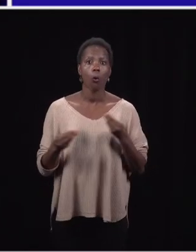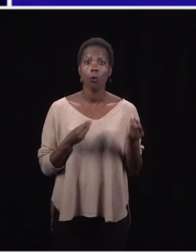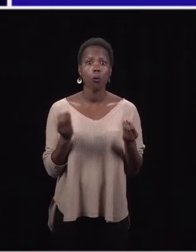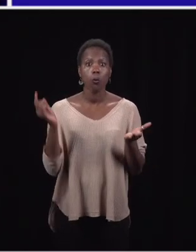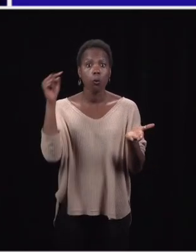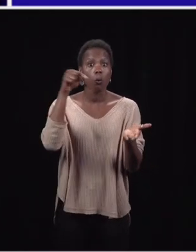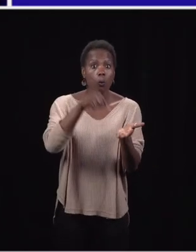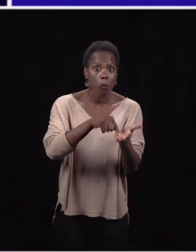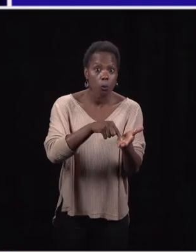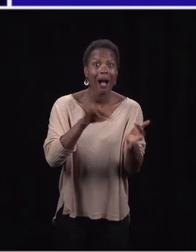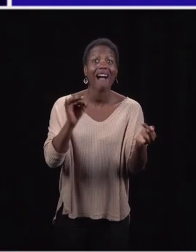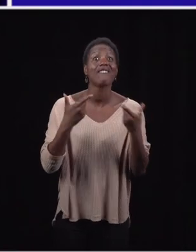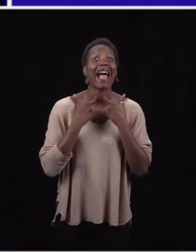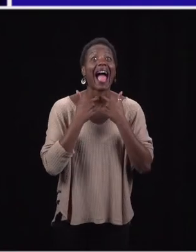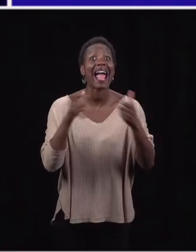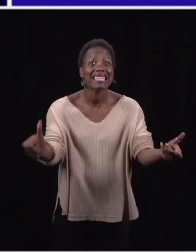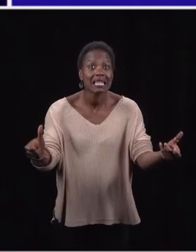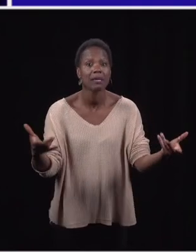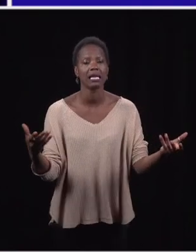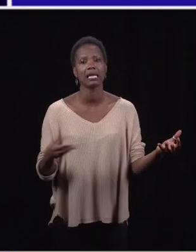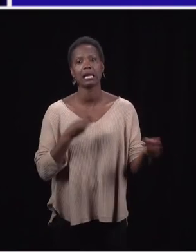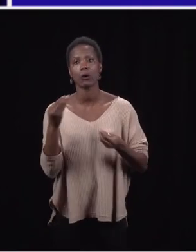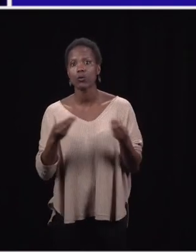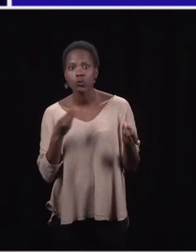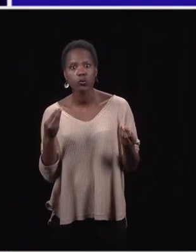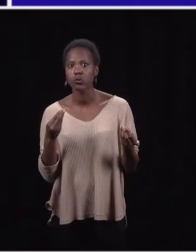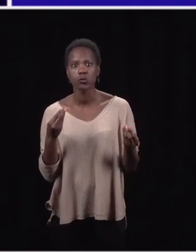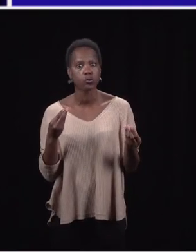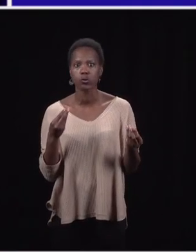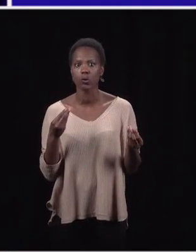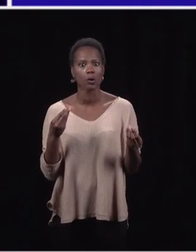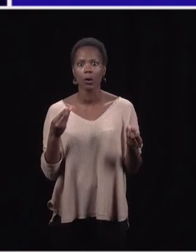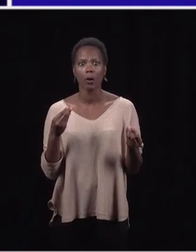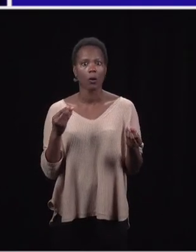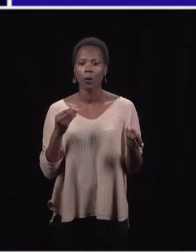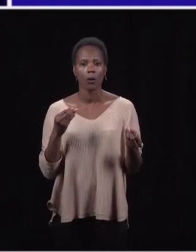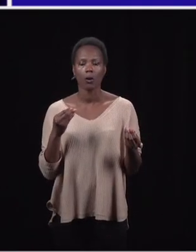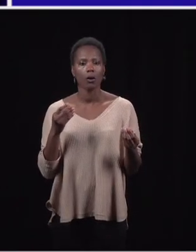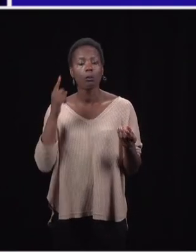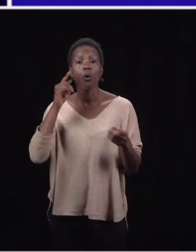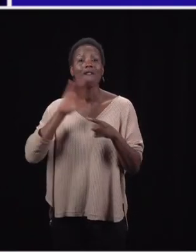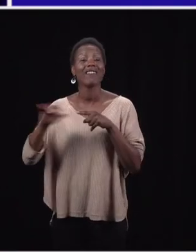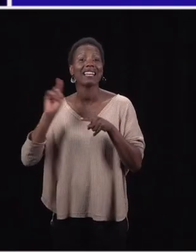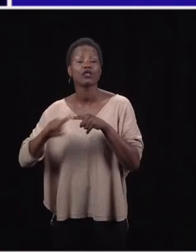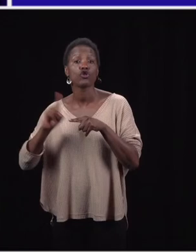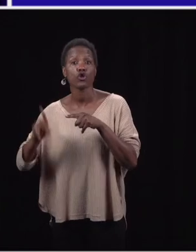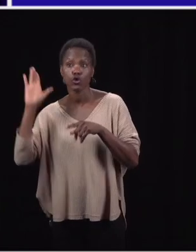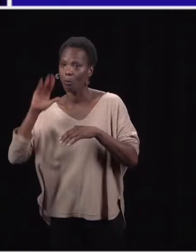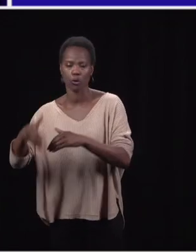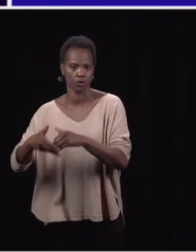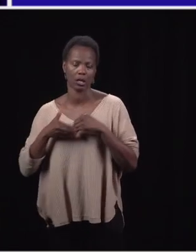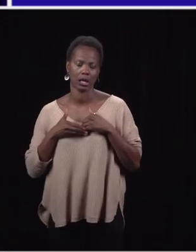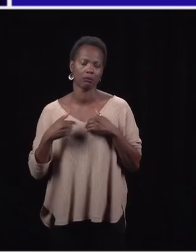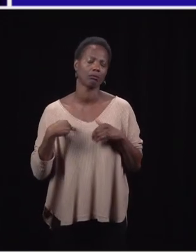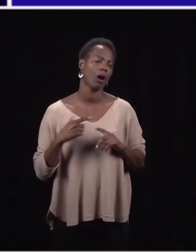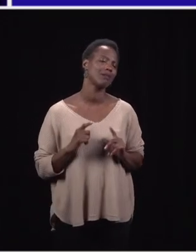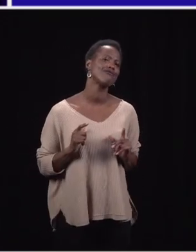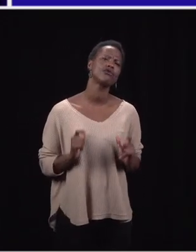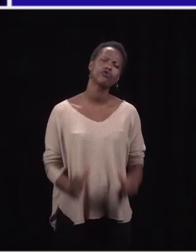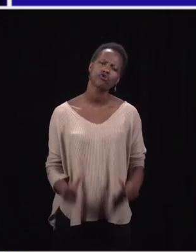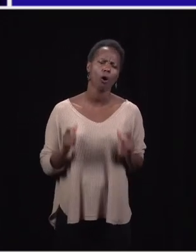endroits pour faire certaines tâches j'avais besoin qu'on aide donc j'ai eu la chance d'avoir autour de moi